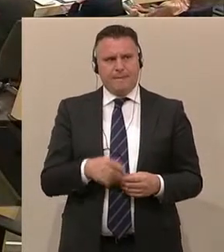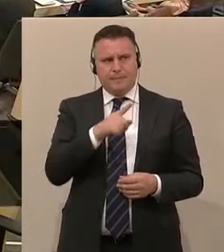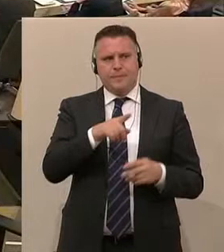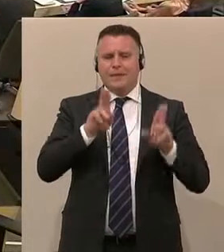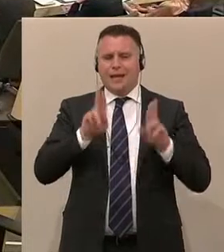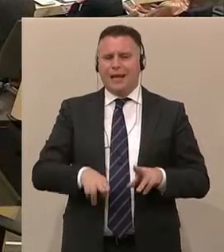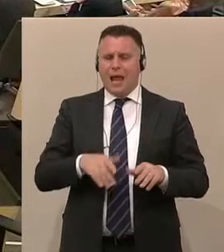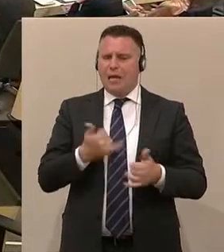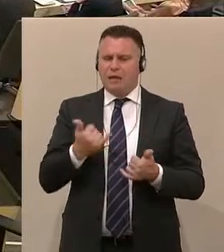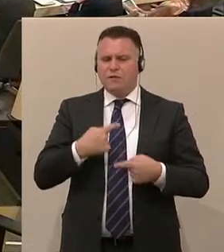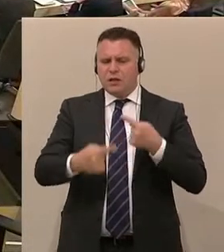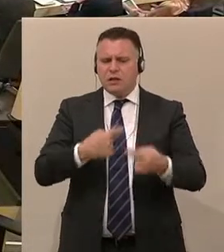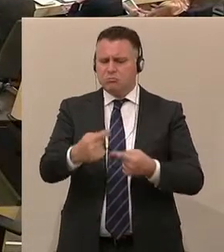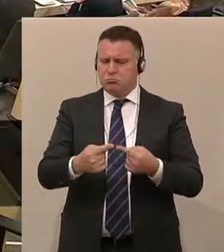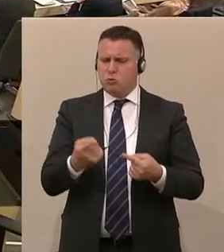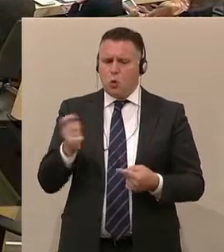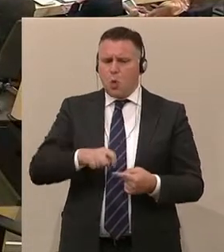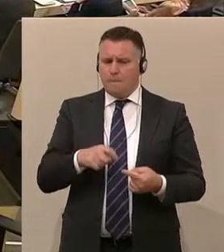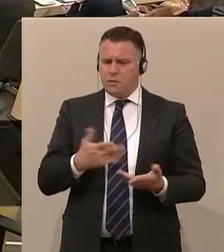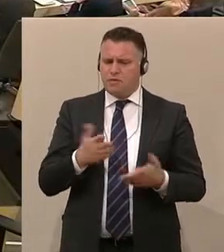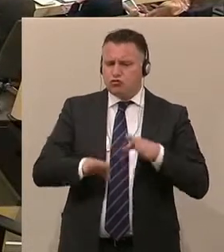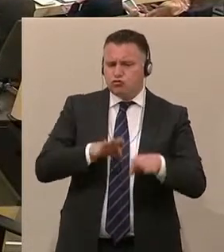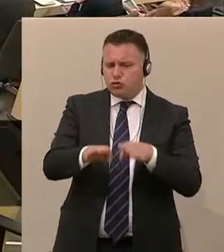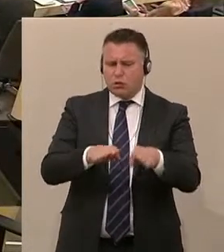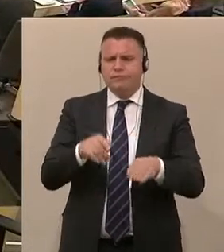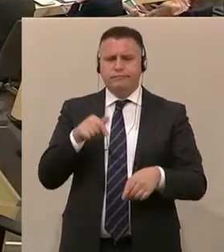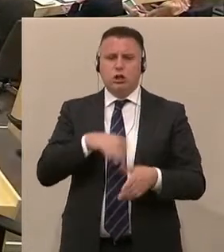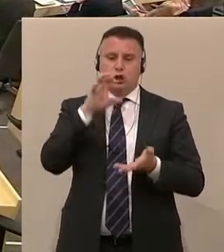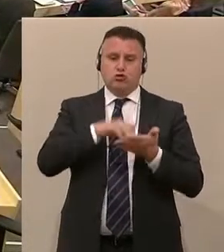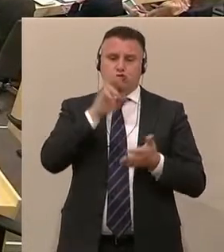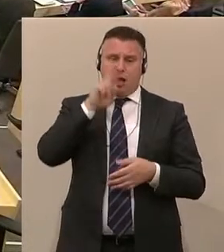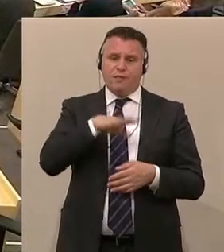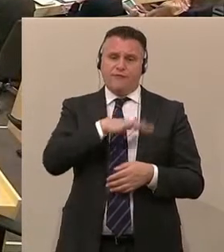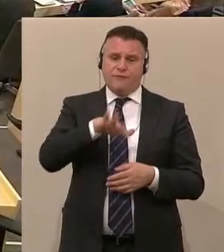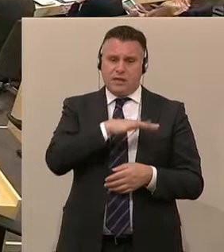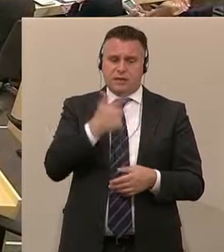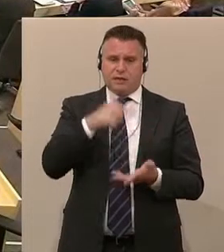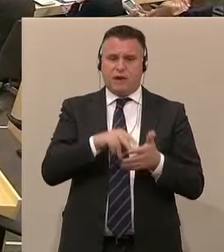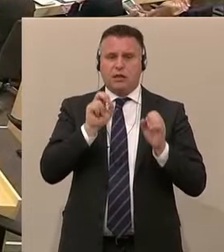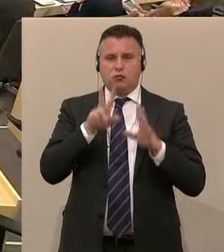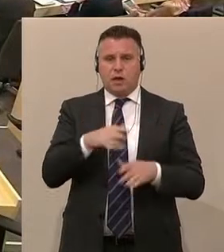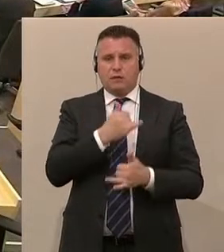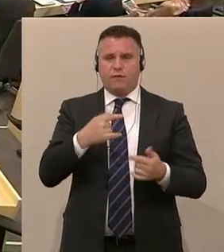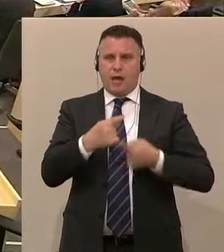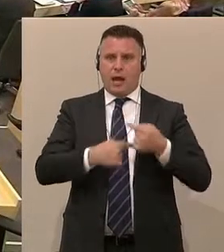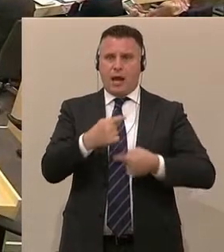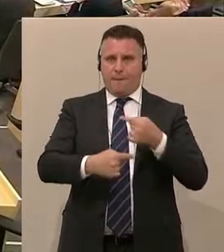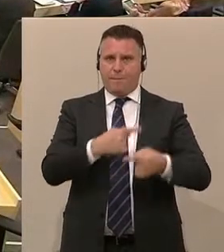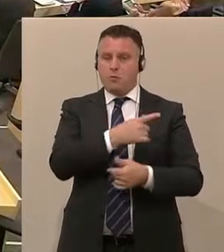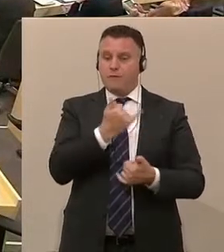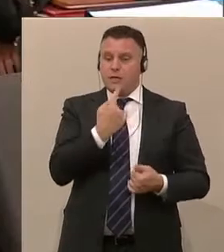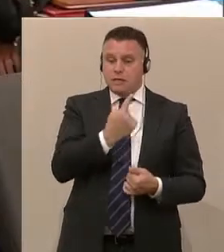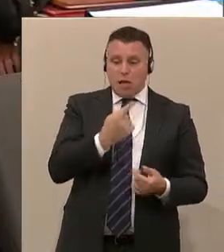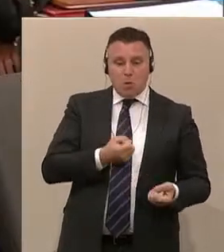rechtlicher Schritte hängt davon ab, in welcher Weise die Stadt Wien im Rahmen des für 2018 vorgesehenen Prozesses sich